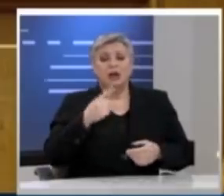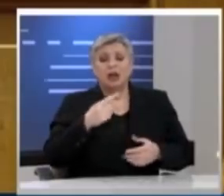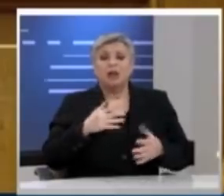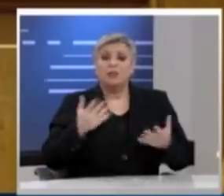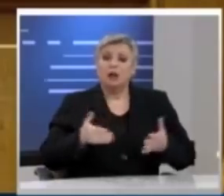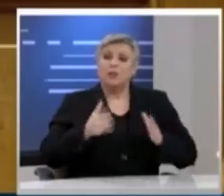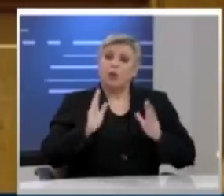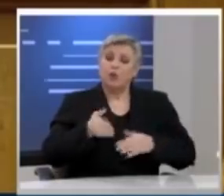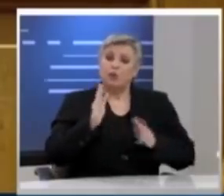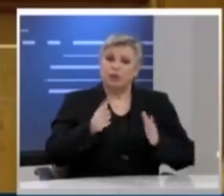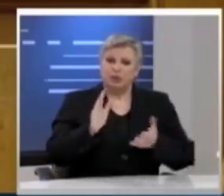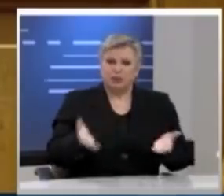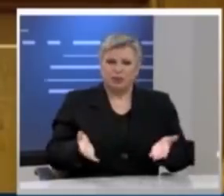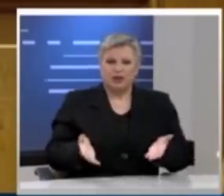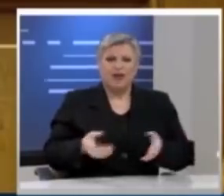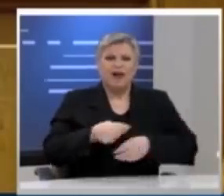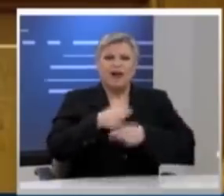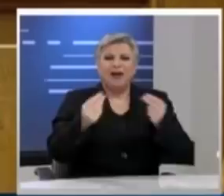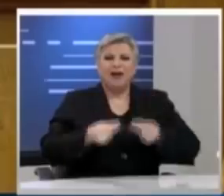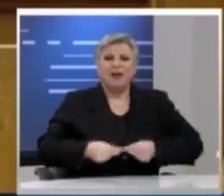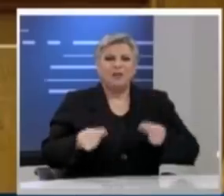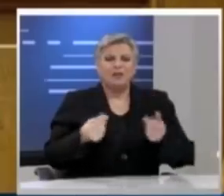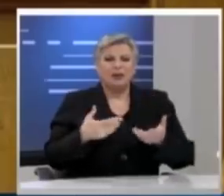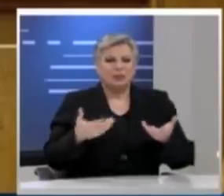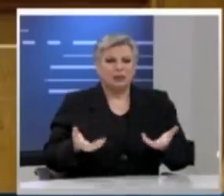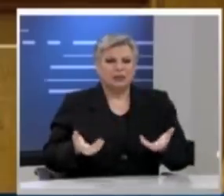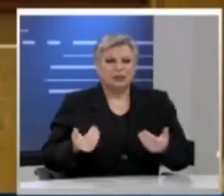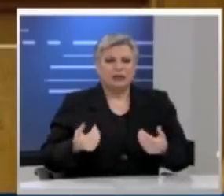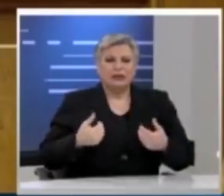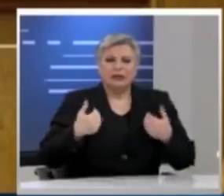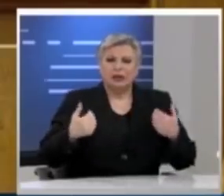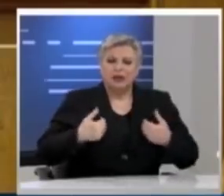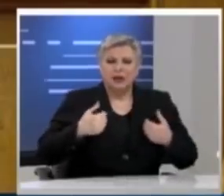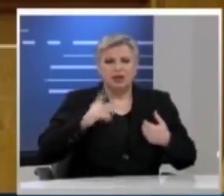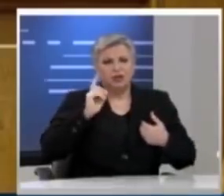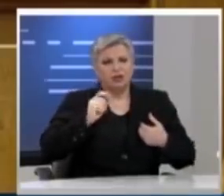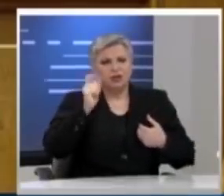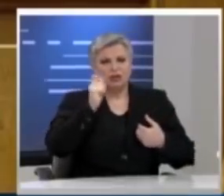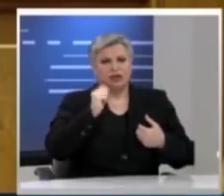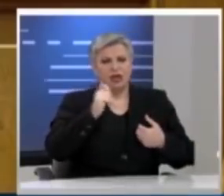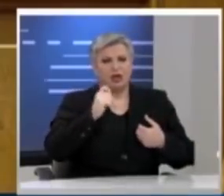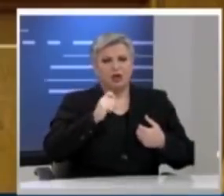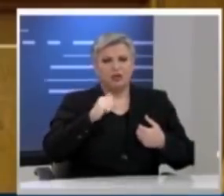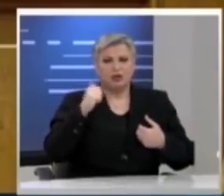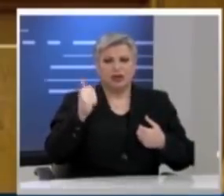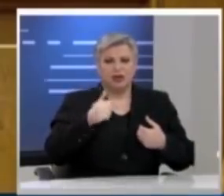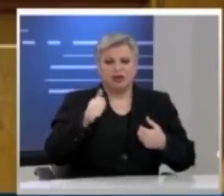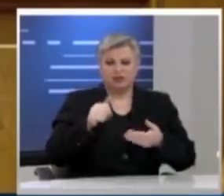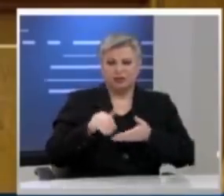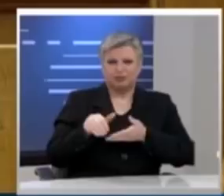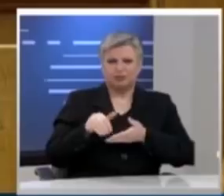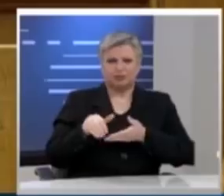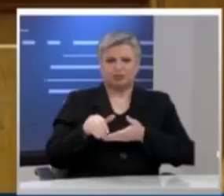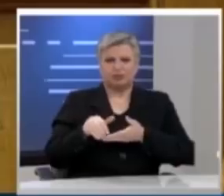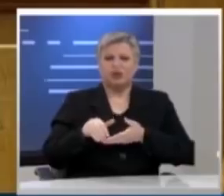όπως και εσείς πήρατε απάντηση από τους νέους και τις νέες και έχετε πάρει ήδη απάντηση από τη